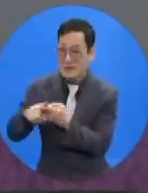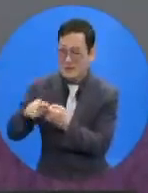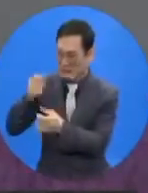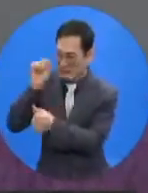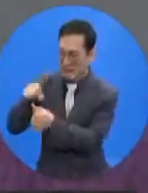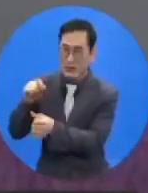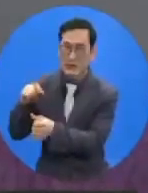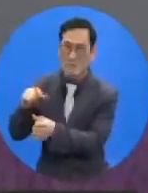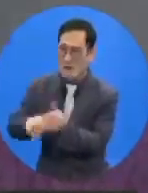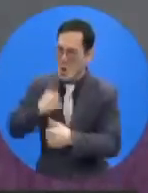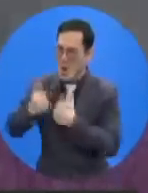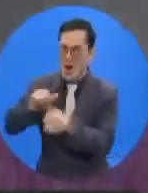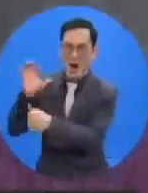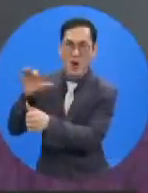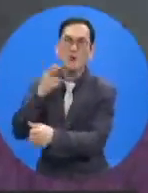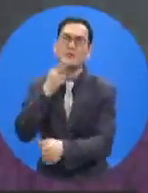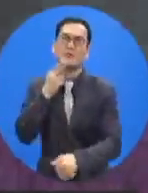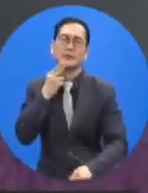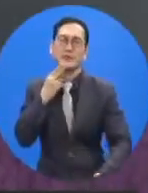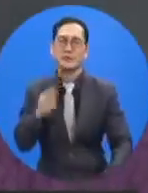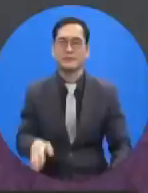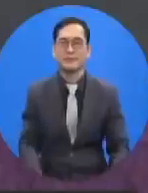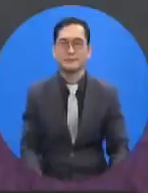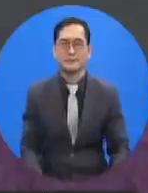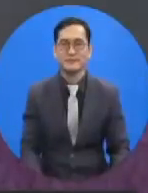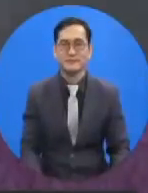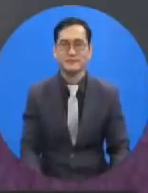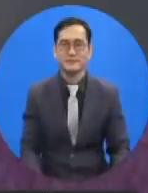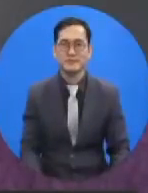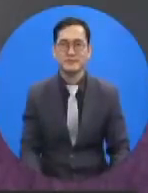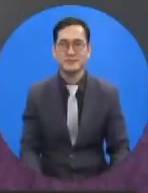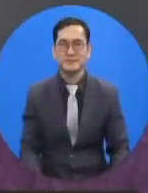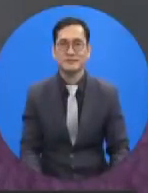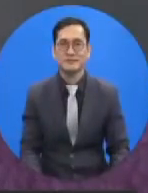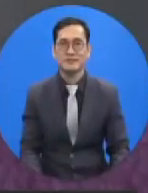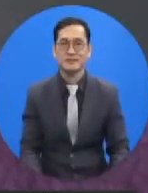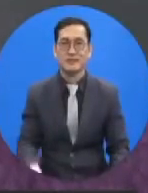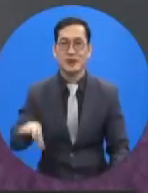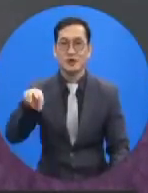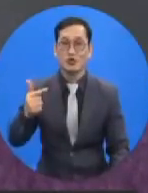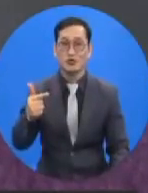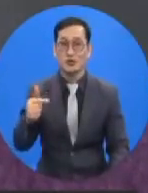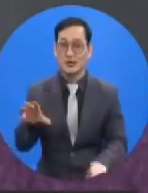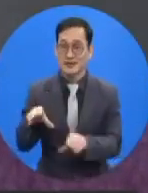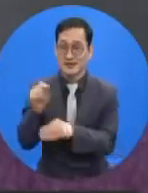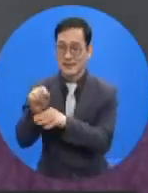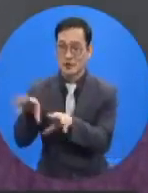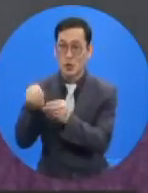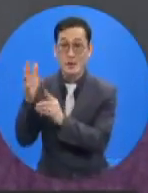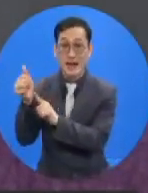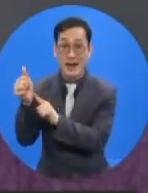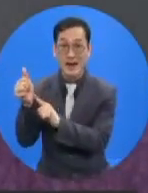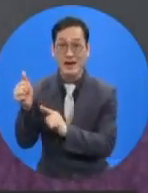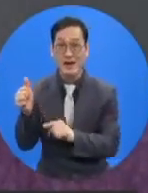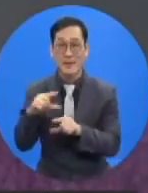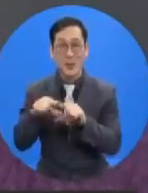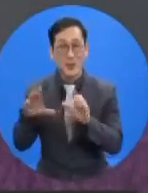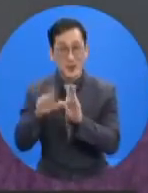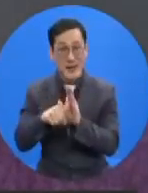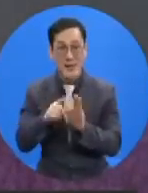다른 발언 같은 건 나오지 않은 것으로 기억을 하는데요. 다만 윤호주 사무총장께서는 평소 때